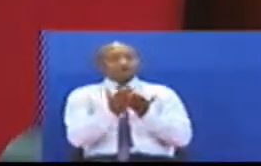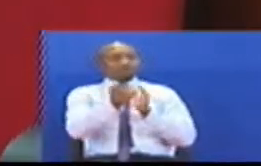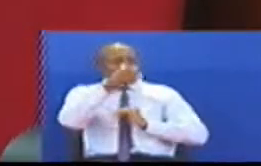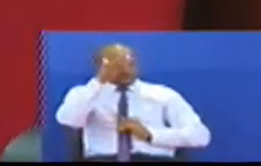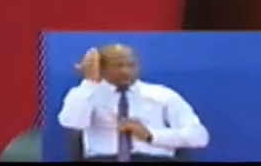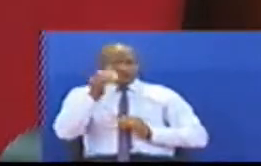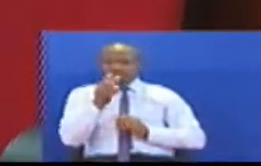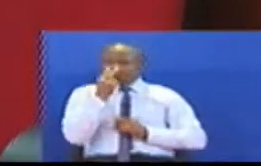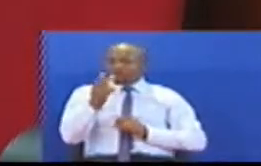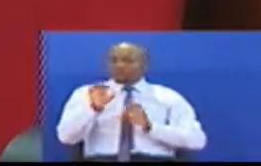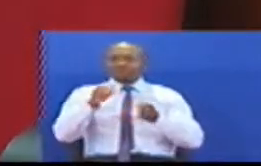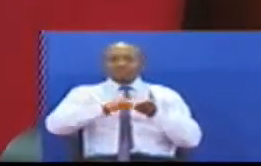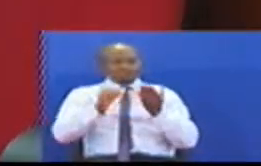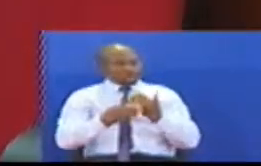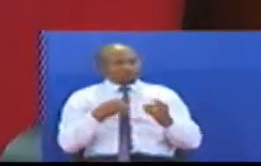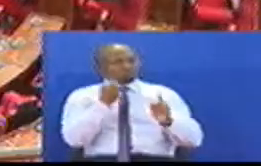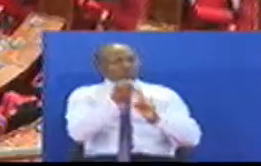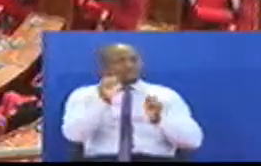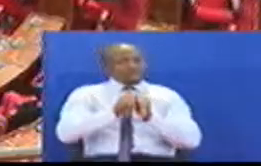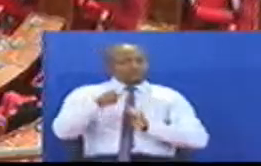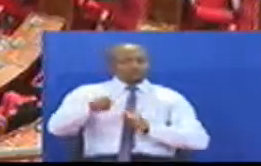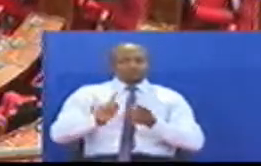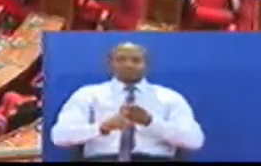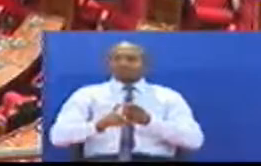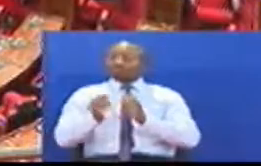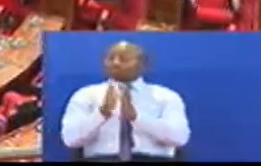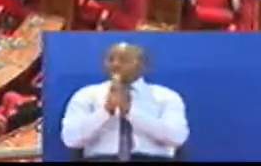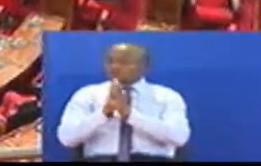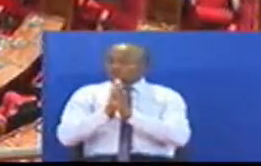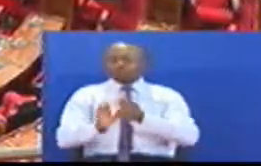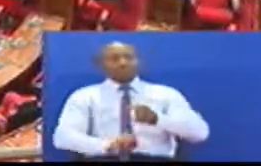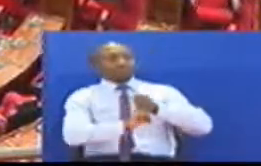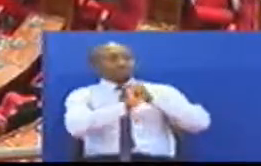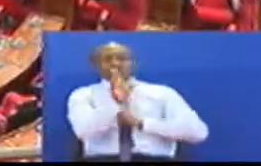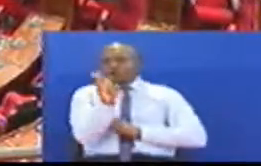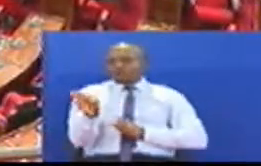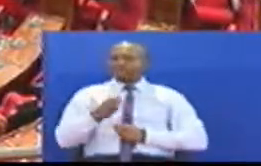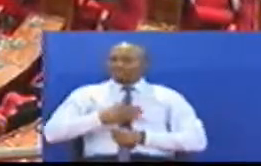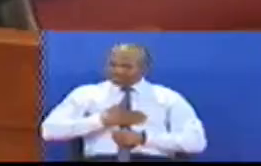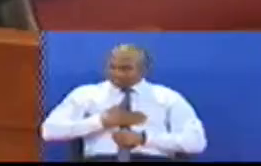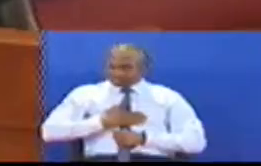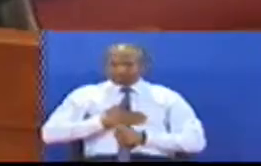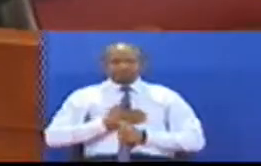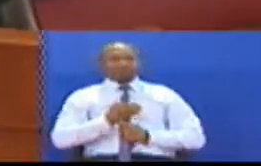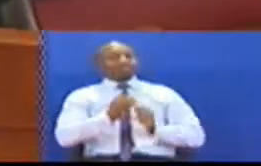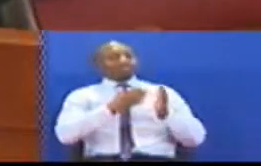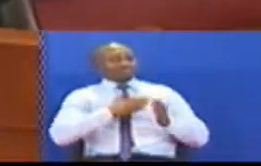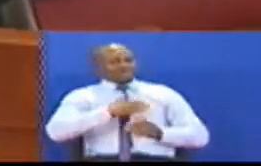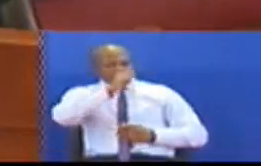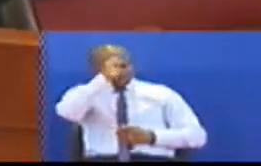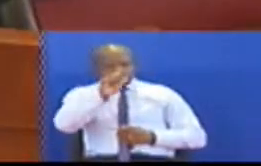kuona ni jinsi gani itaweza kuangalia. Nashukuru sana, naunga mkono hoja. Asante sana Mheshimiwa Fatuma